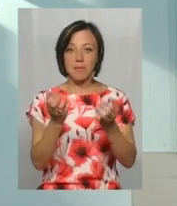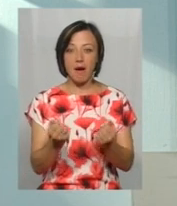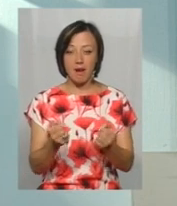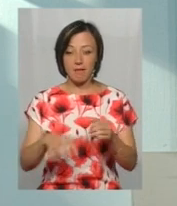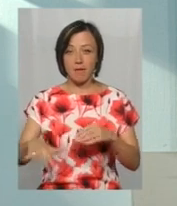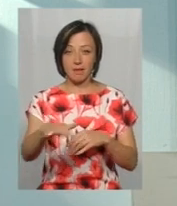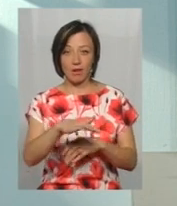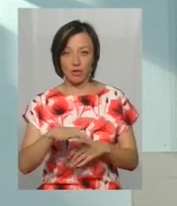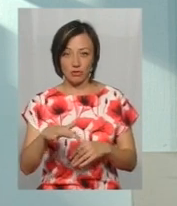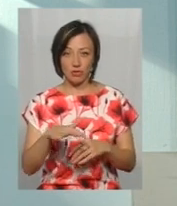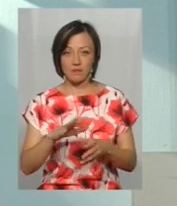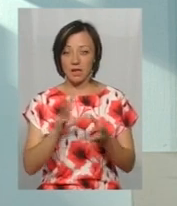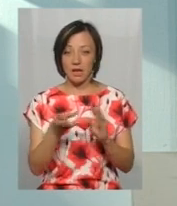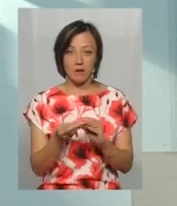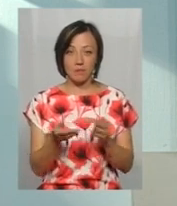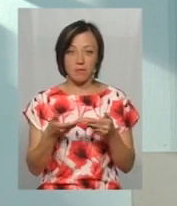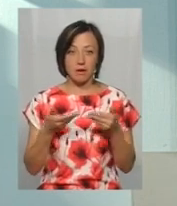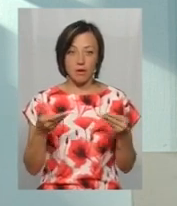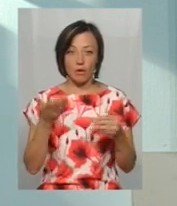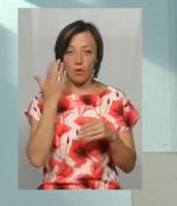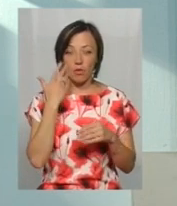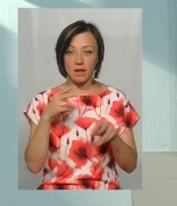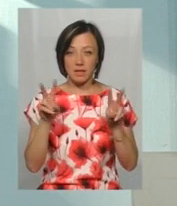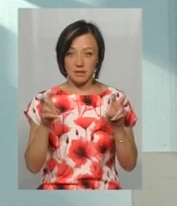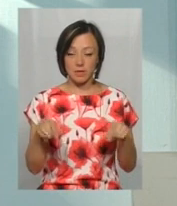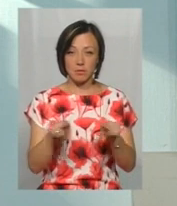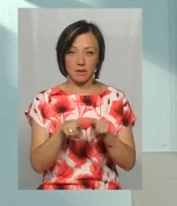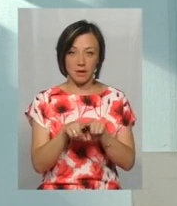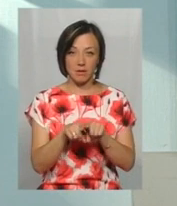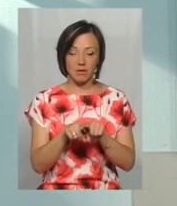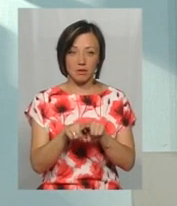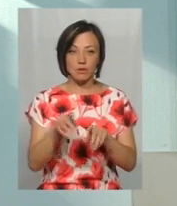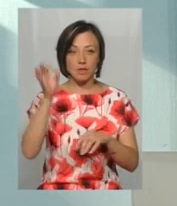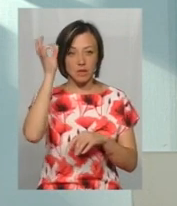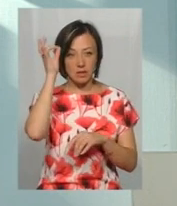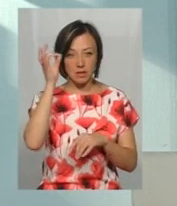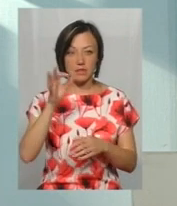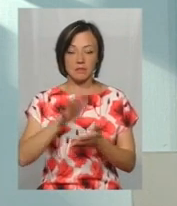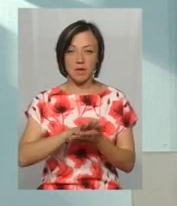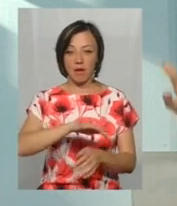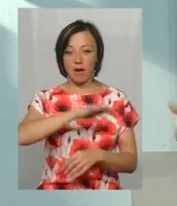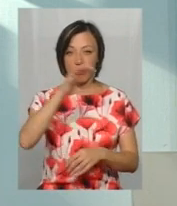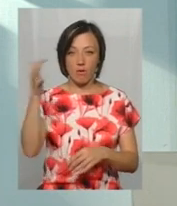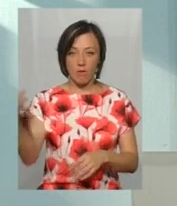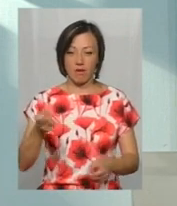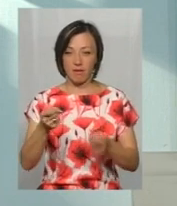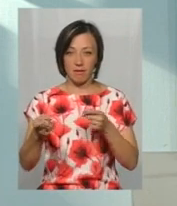сміттєприймальний майданчик. Взагалі, ми коли називаємо так, ми що вспоминаємо, що сміття,